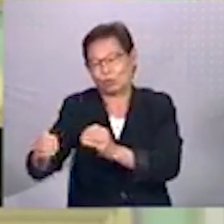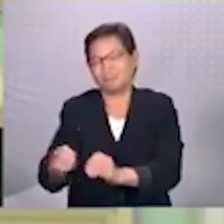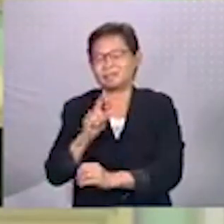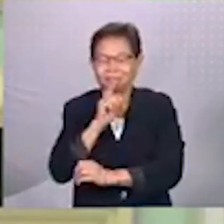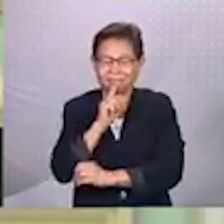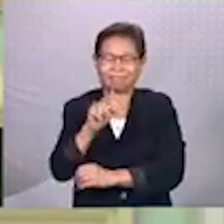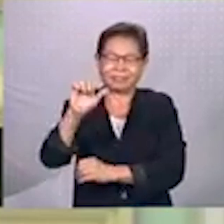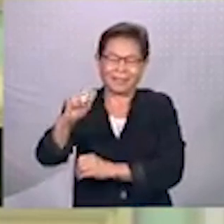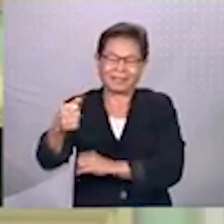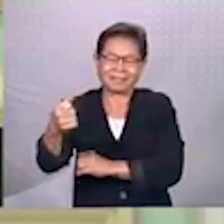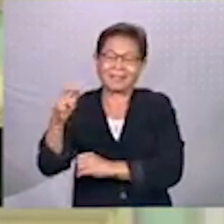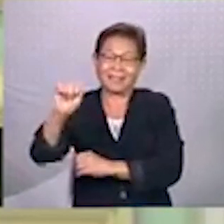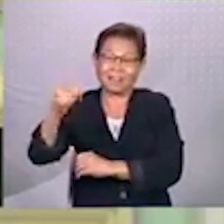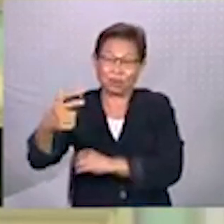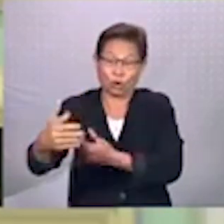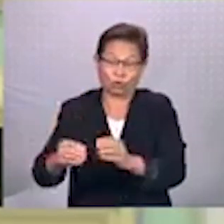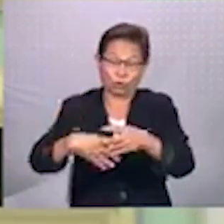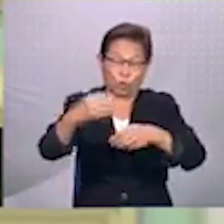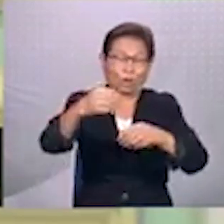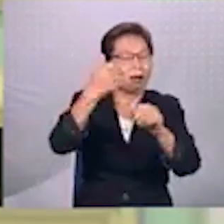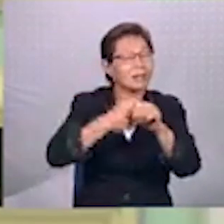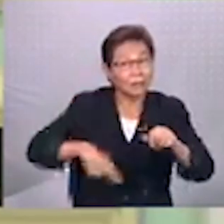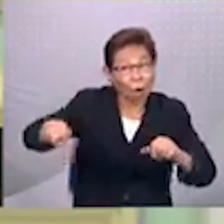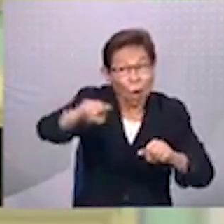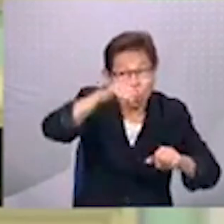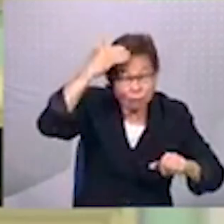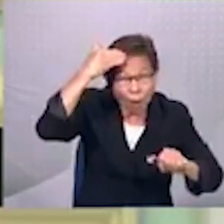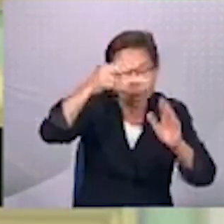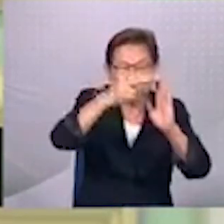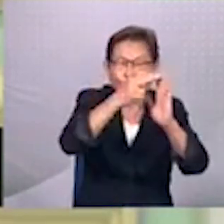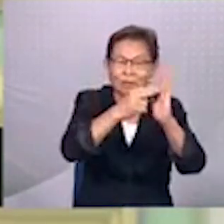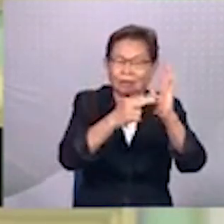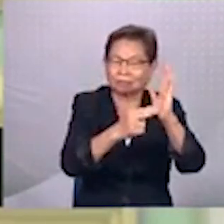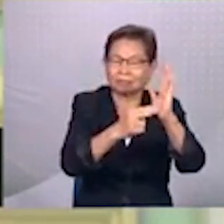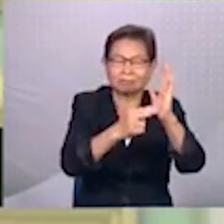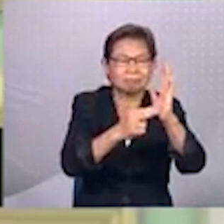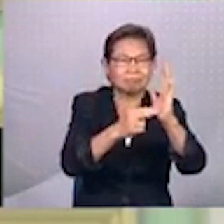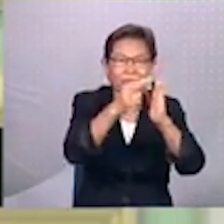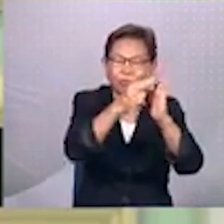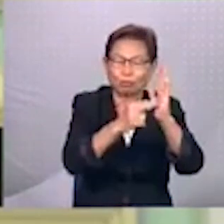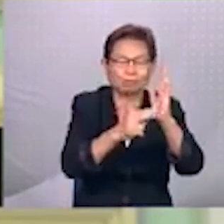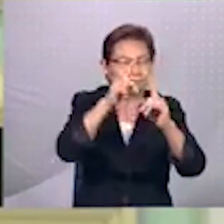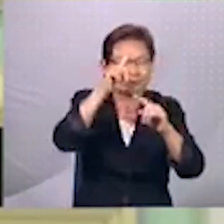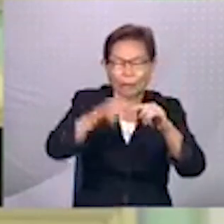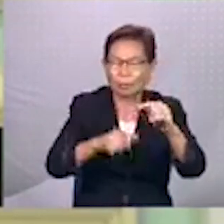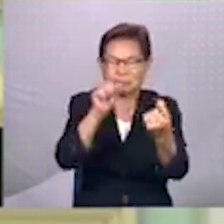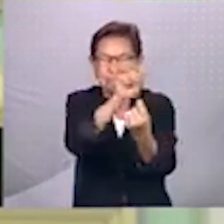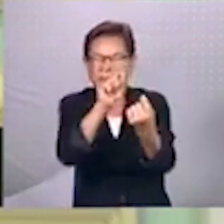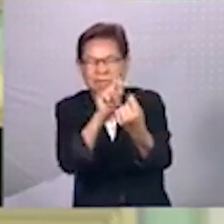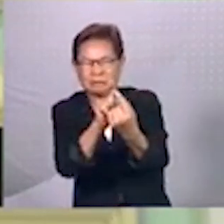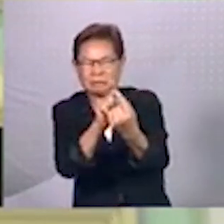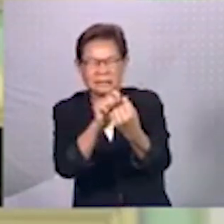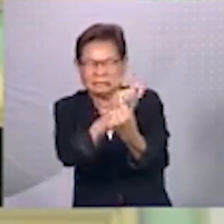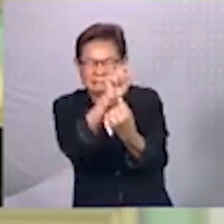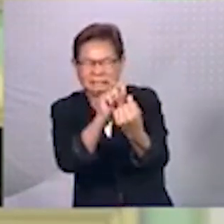benar. Seperti kita tahu, setiap undang-undang dia tidak boleh terlalu spesifik, terlalu